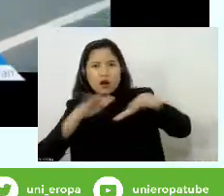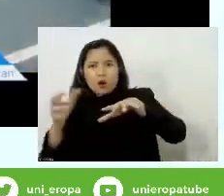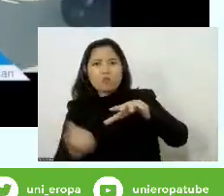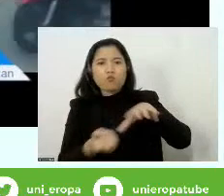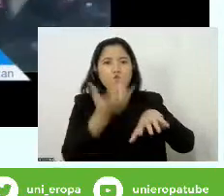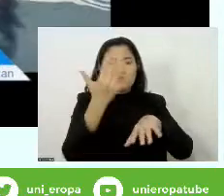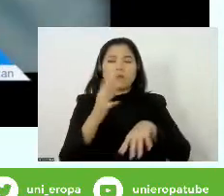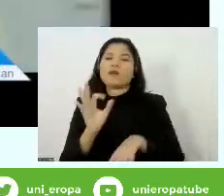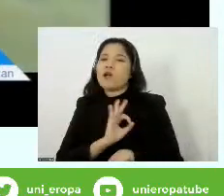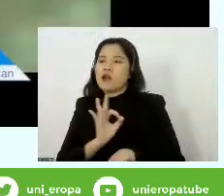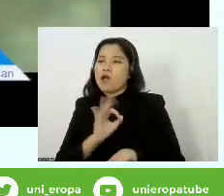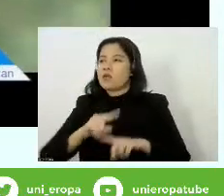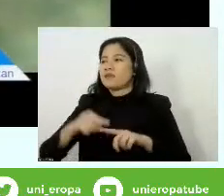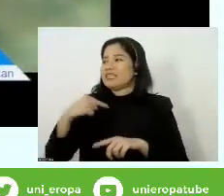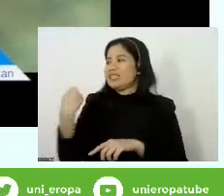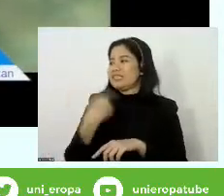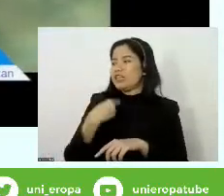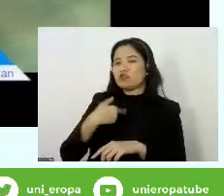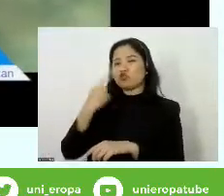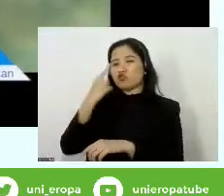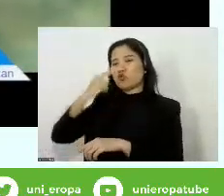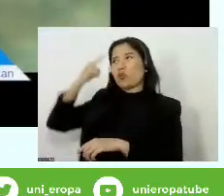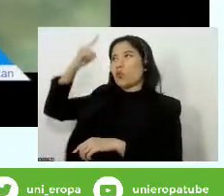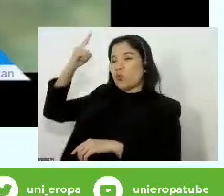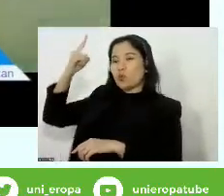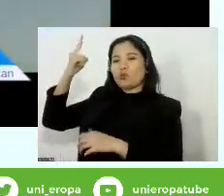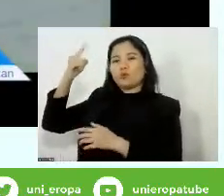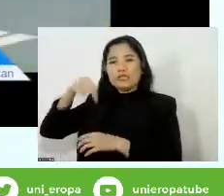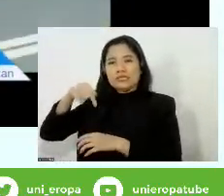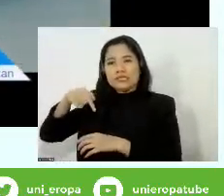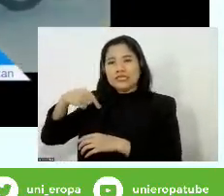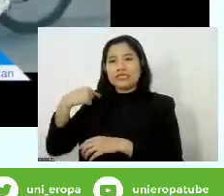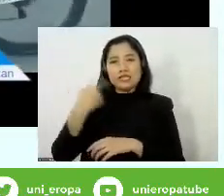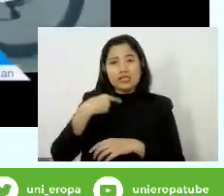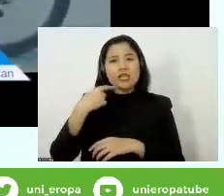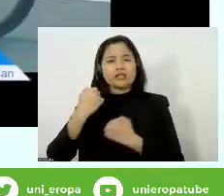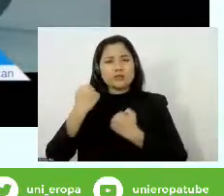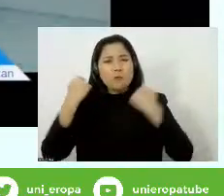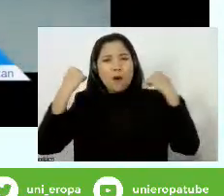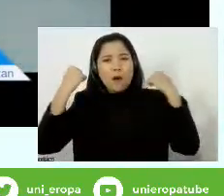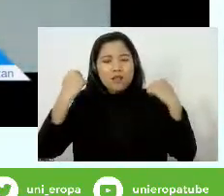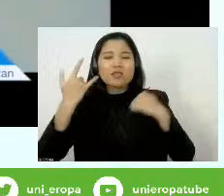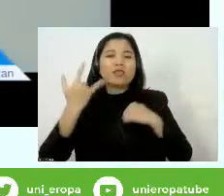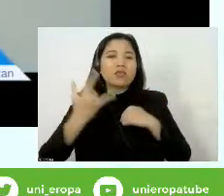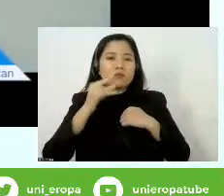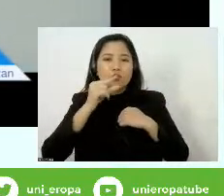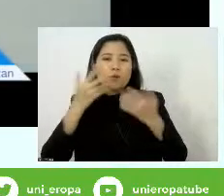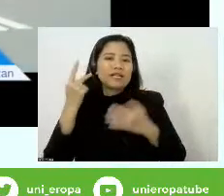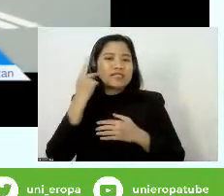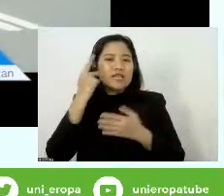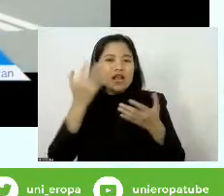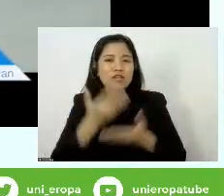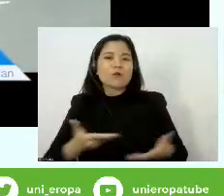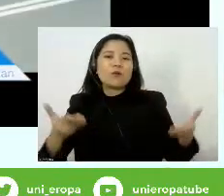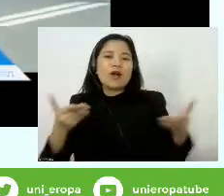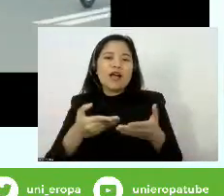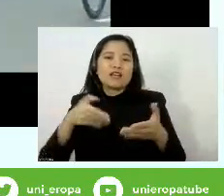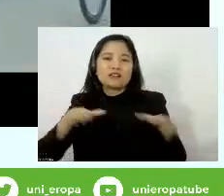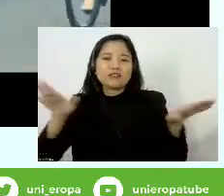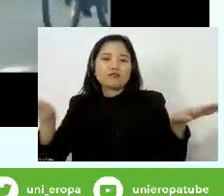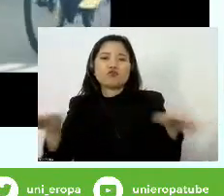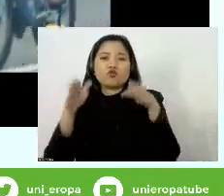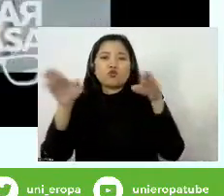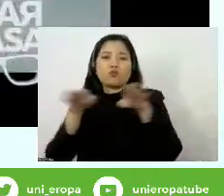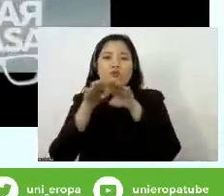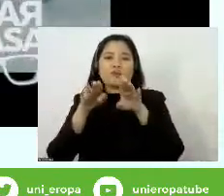tetapi kita tetap bersyukur pada Allah bahwa kita harus bersamaan menjaga lingkungan yang ada di Lereng Merapi Ia banyak